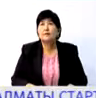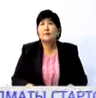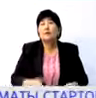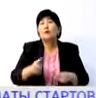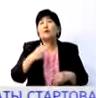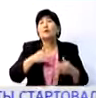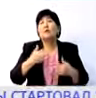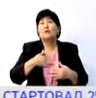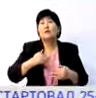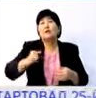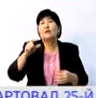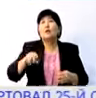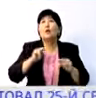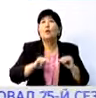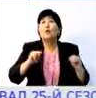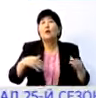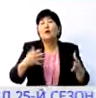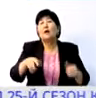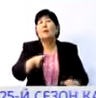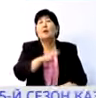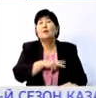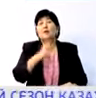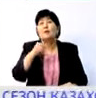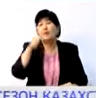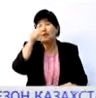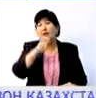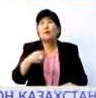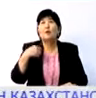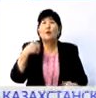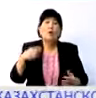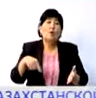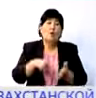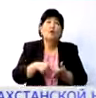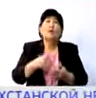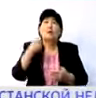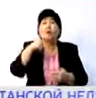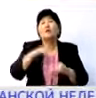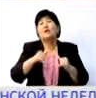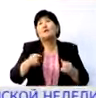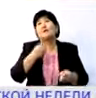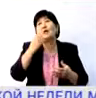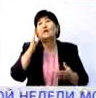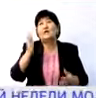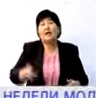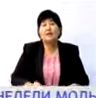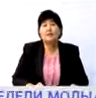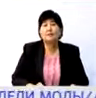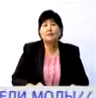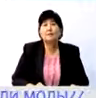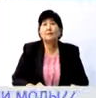Очень рада, что вместе с коллегами, учителями получила медаль к 200-летию города. Пусть город растет, развивается и процветает.